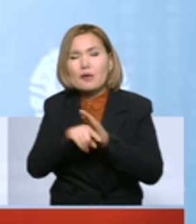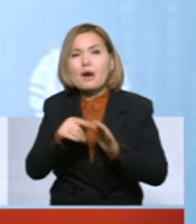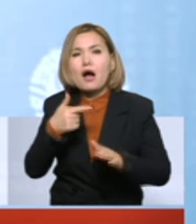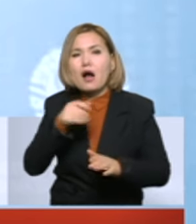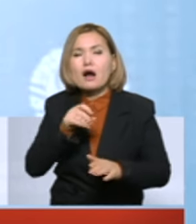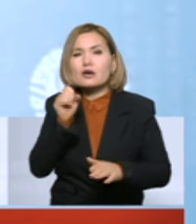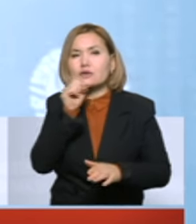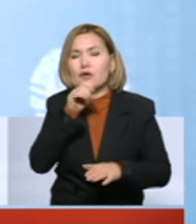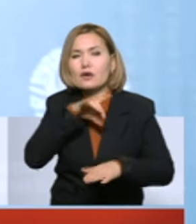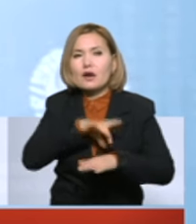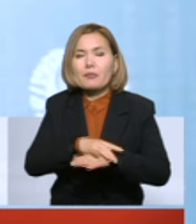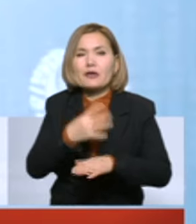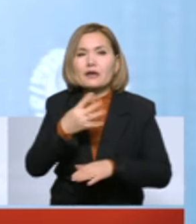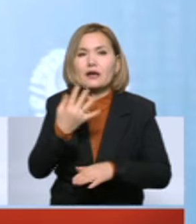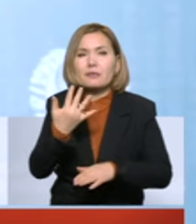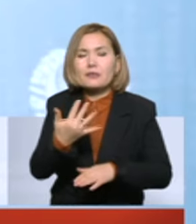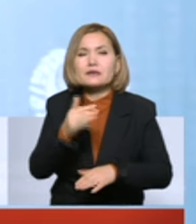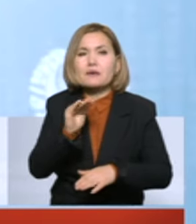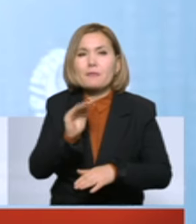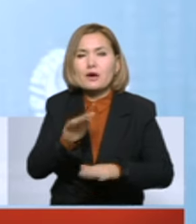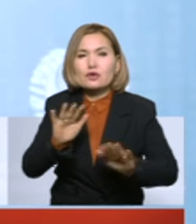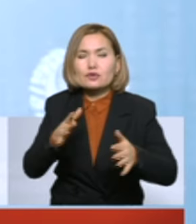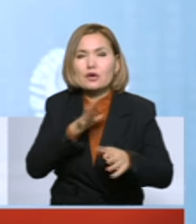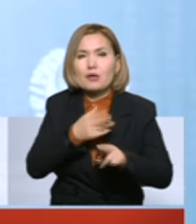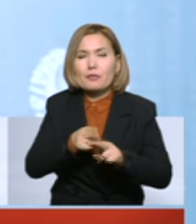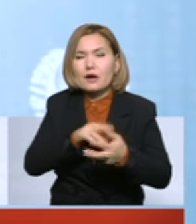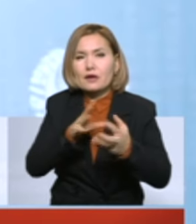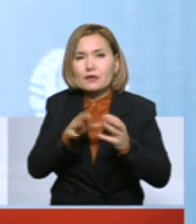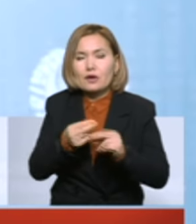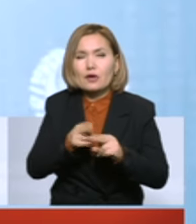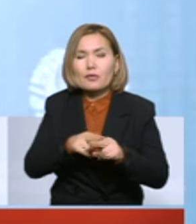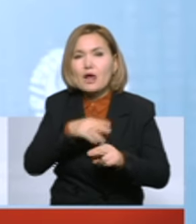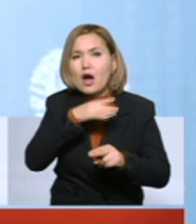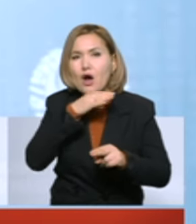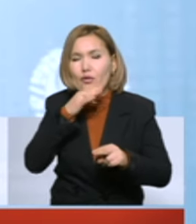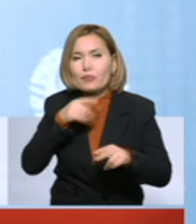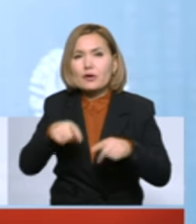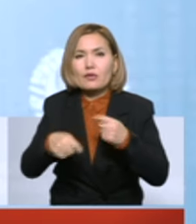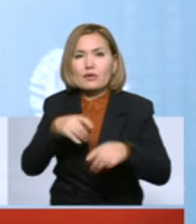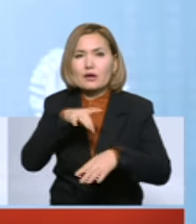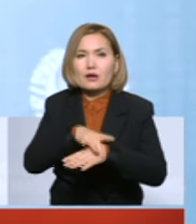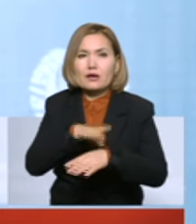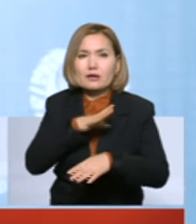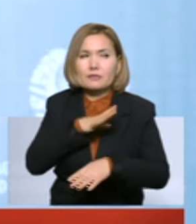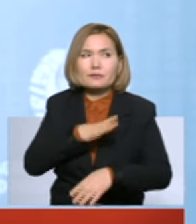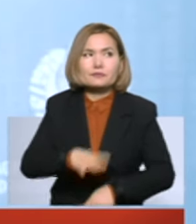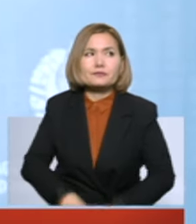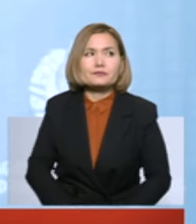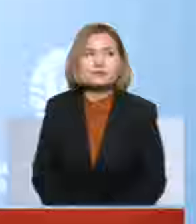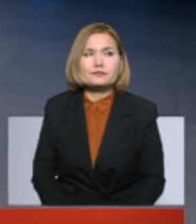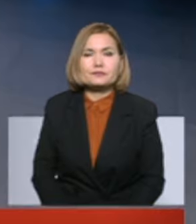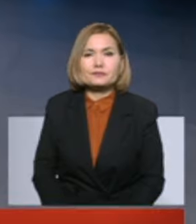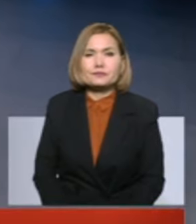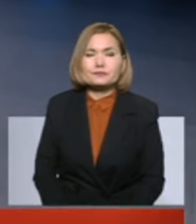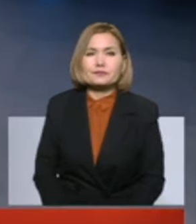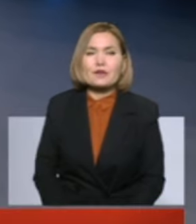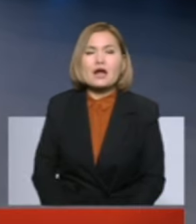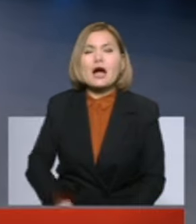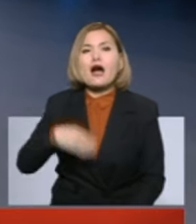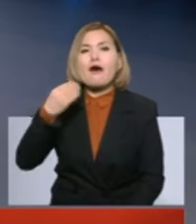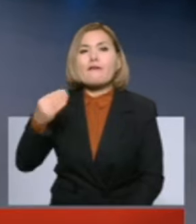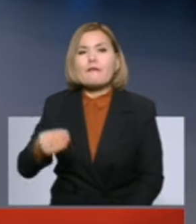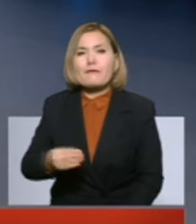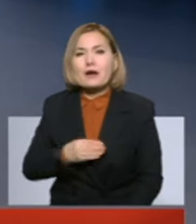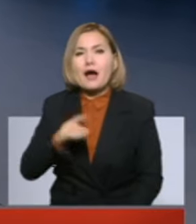қосылудың 45 мыңдай дерегі тіркелді. 3500-ға жуық нысанда желдету жүйесі дұрыс жұмыс істемей тұрғаны байқалды. Ал